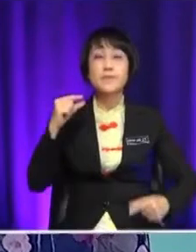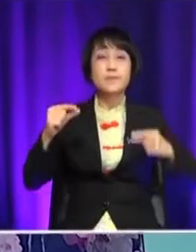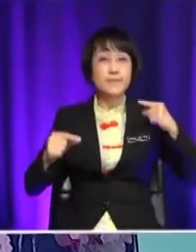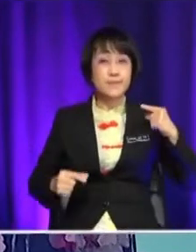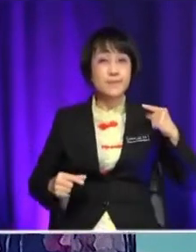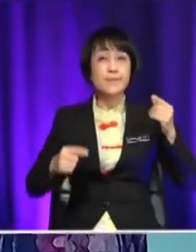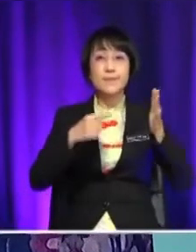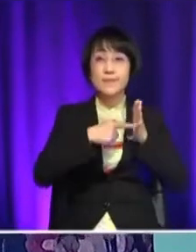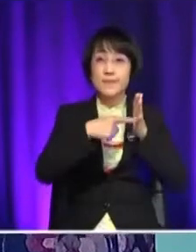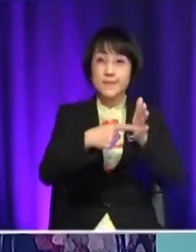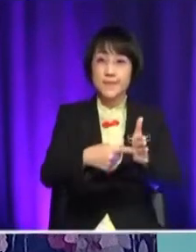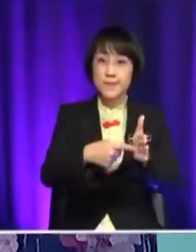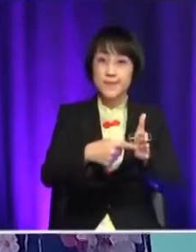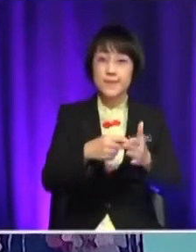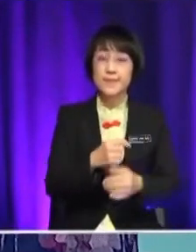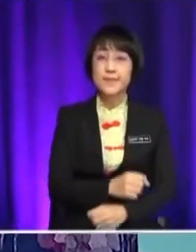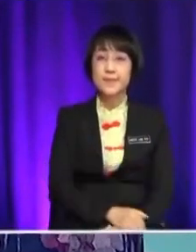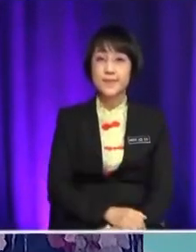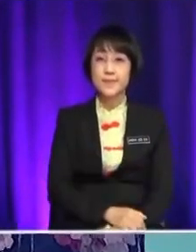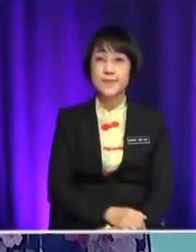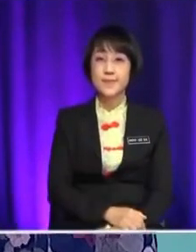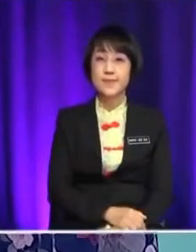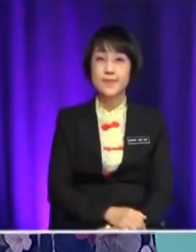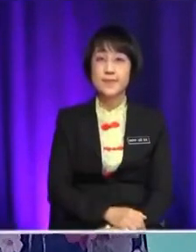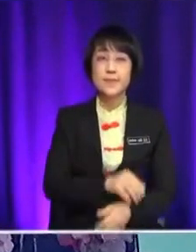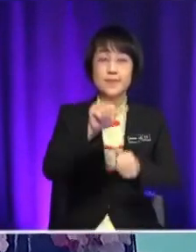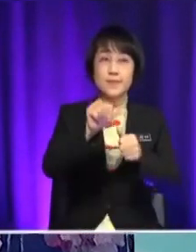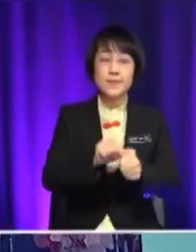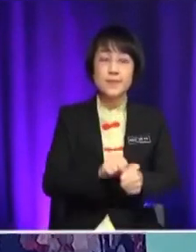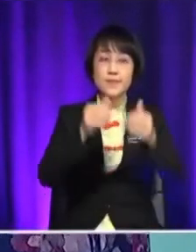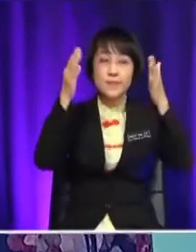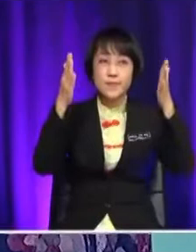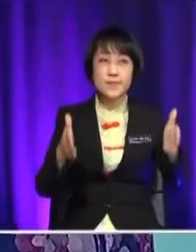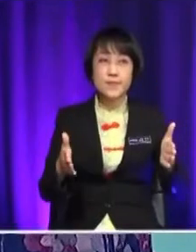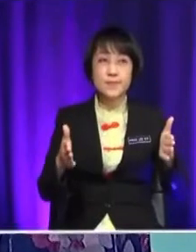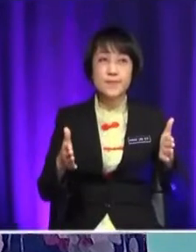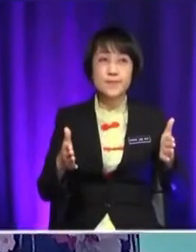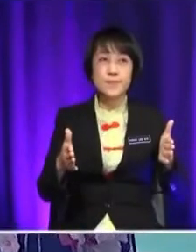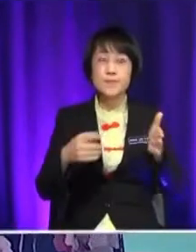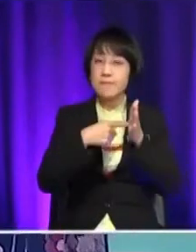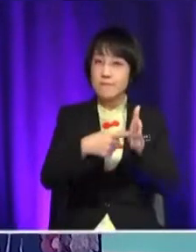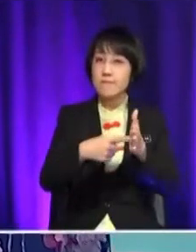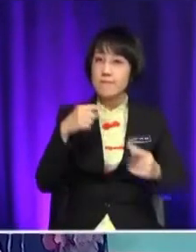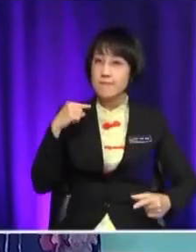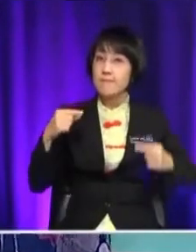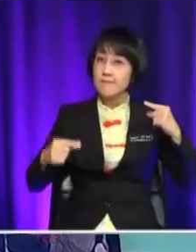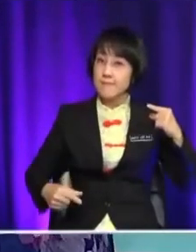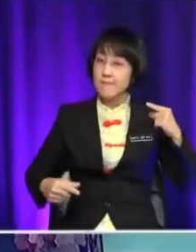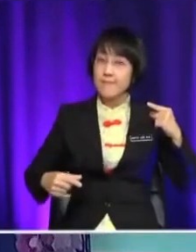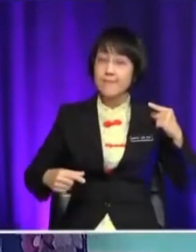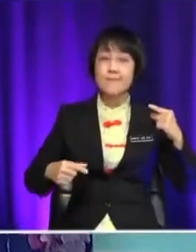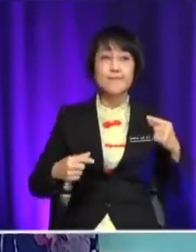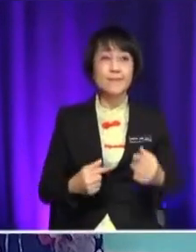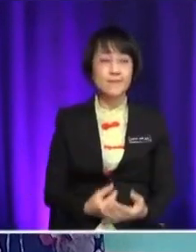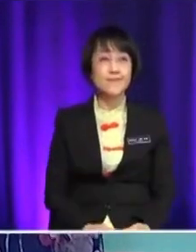persembahan, sepatutnya lah, kan. Sepatutnya setiap orang tu kena terampil dengan gaya masing-masing. Kalau Mira pun nak bersiaran, mesti ada